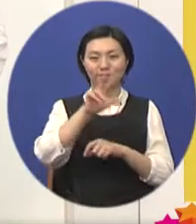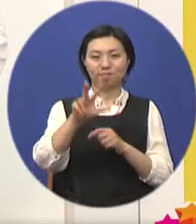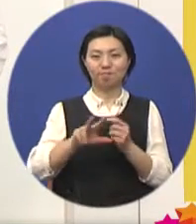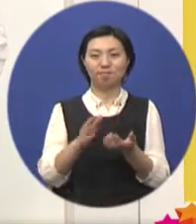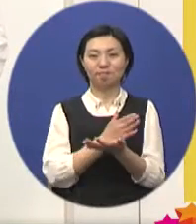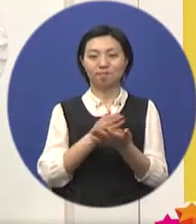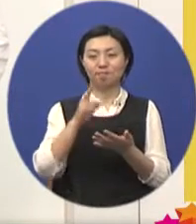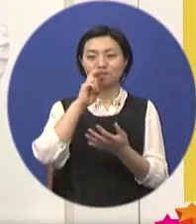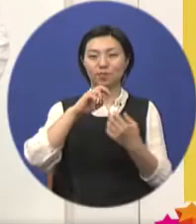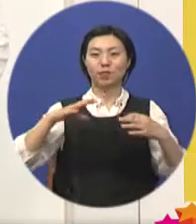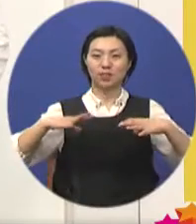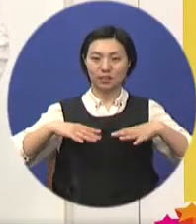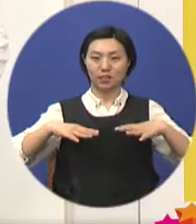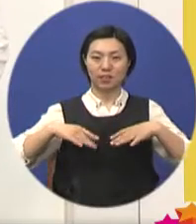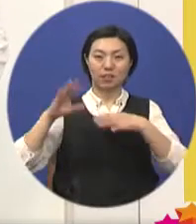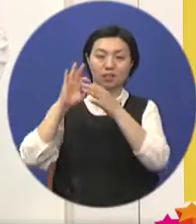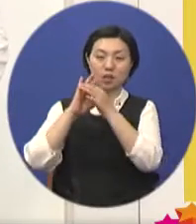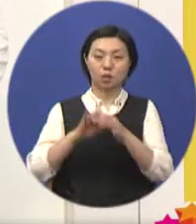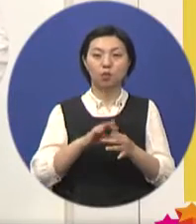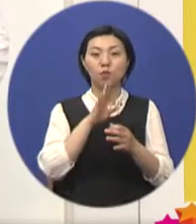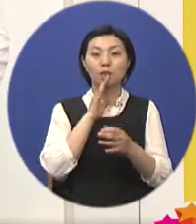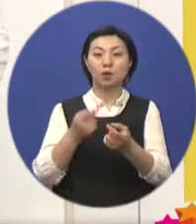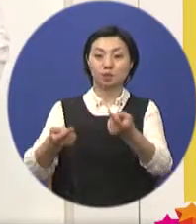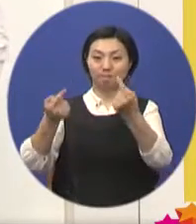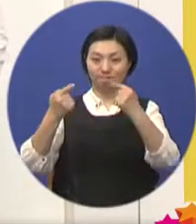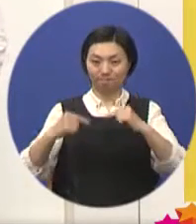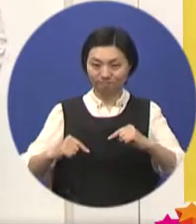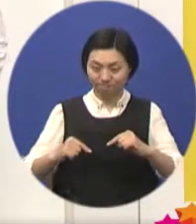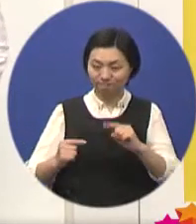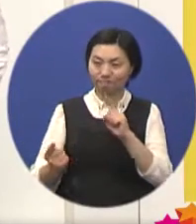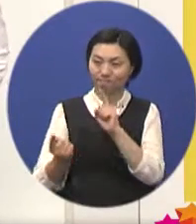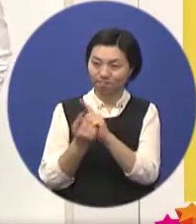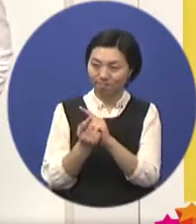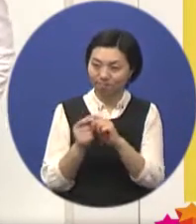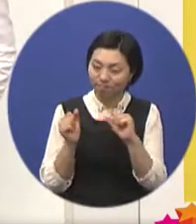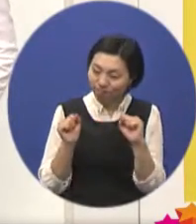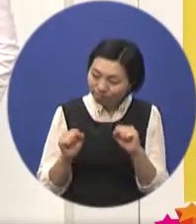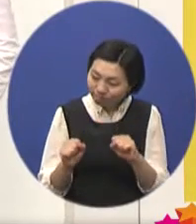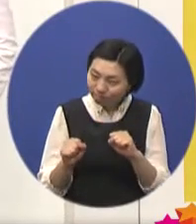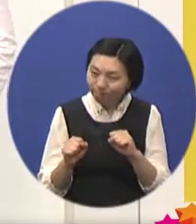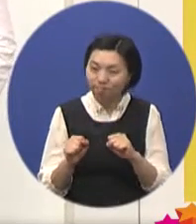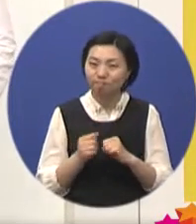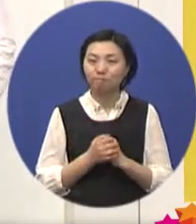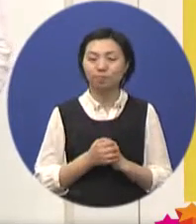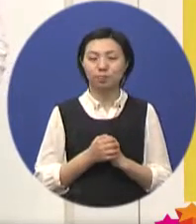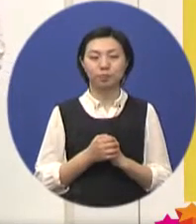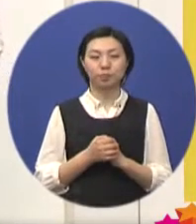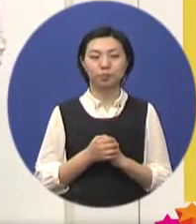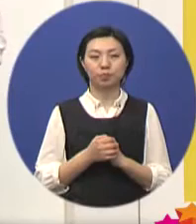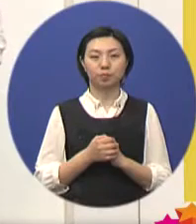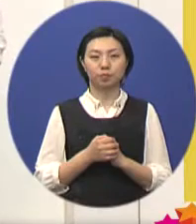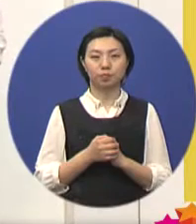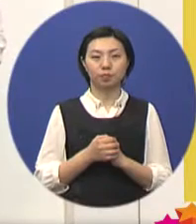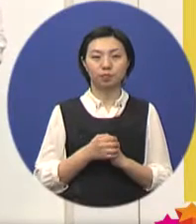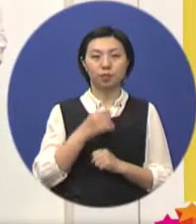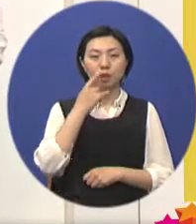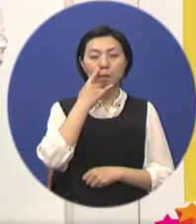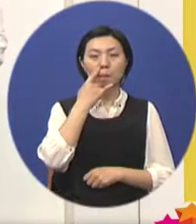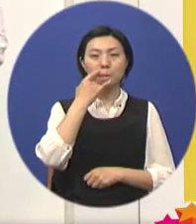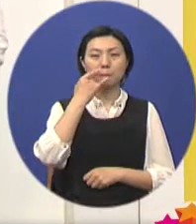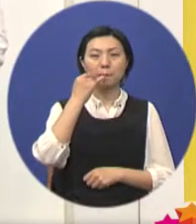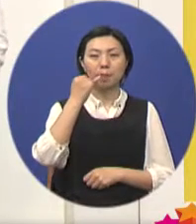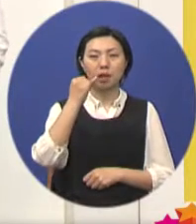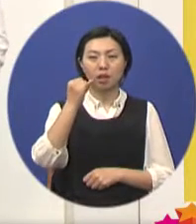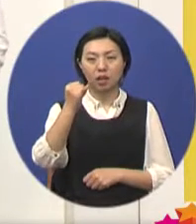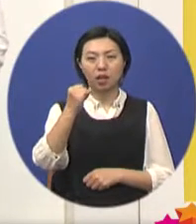나눔 노래자랑입니다. 네. 계속해서 즉석 참여자 또 만나보죠. 네. 안녕하세요. 어서 오세요. 엄마야.